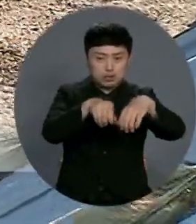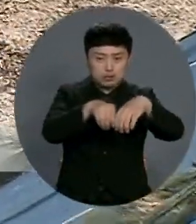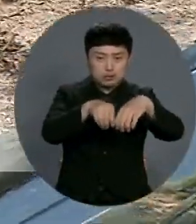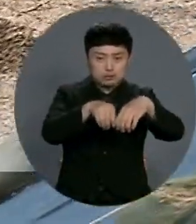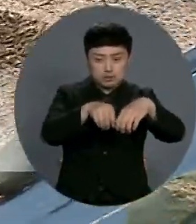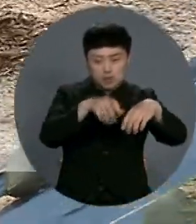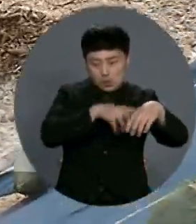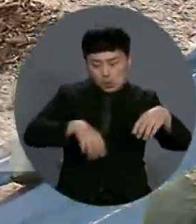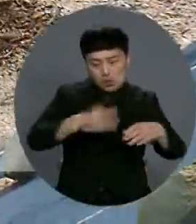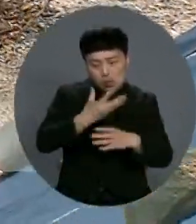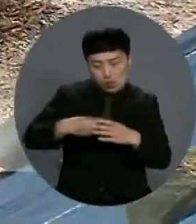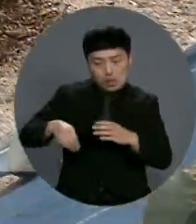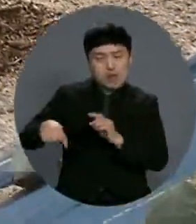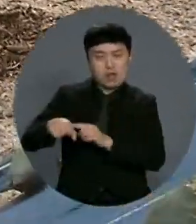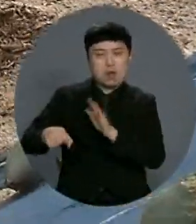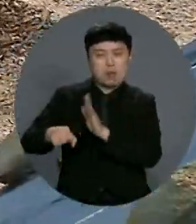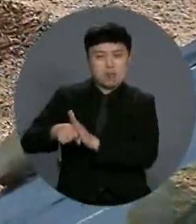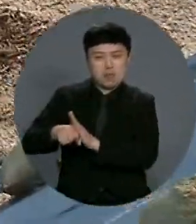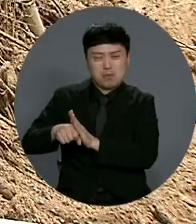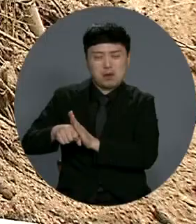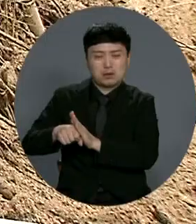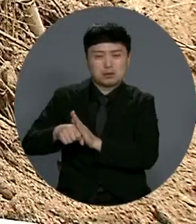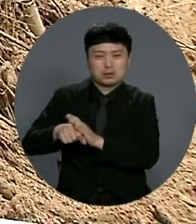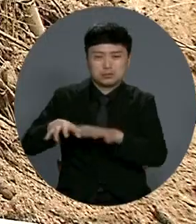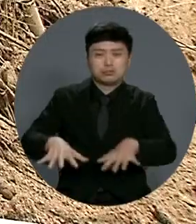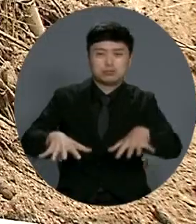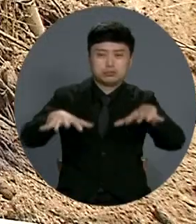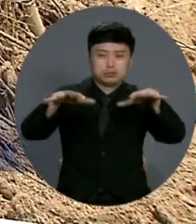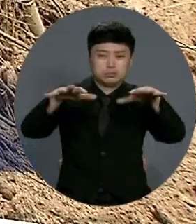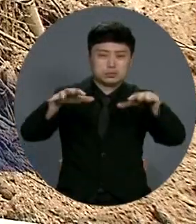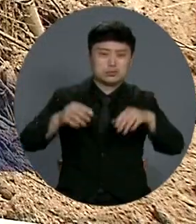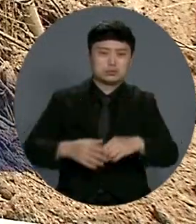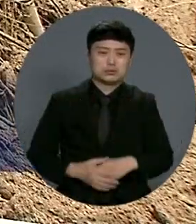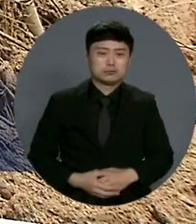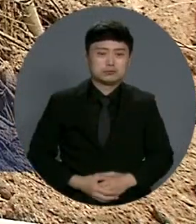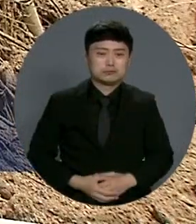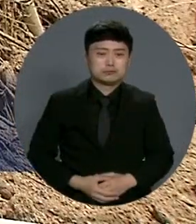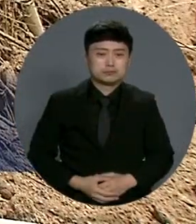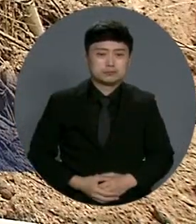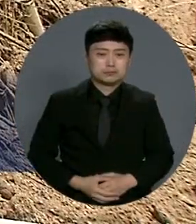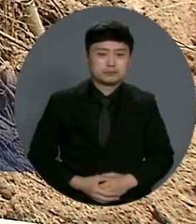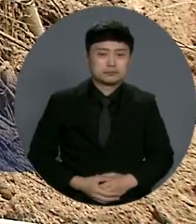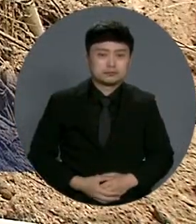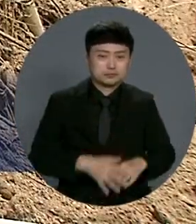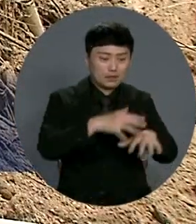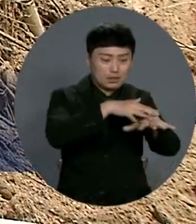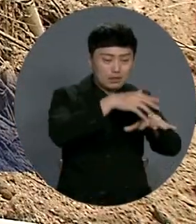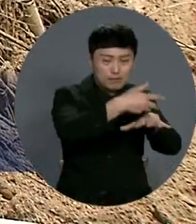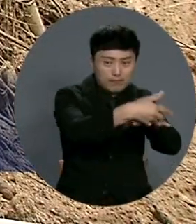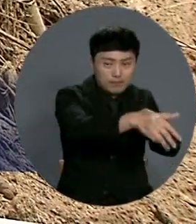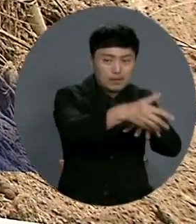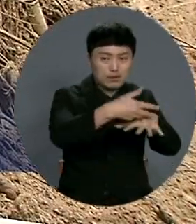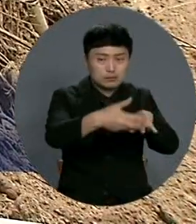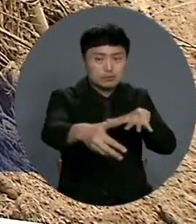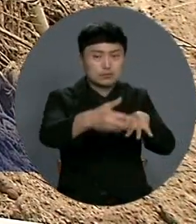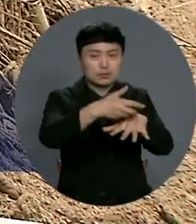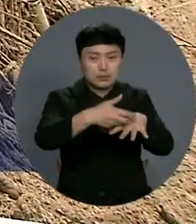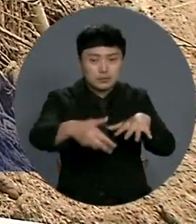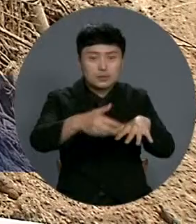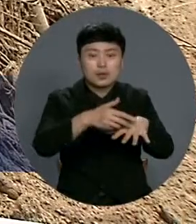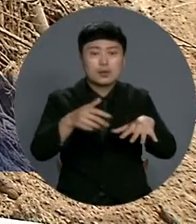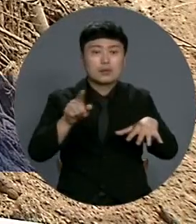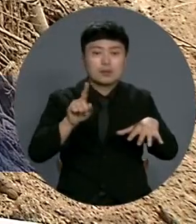아예 막혀 제 기능을 못한 겁니다 그게 제일 주력되어 있던 부위가